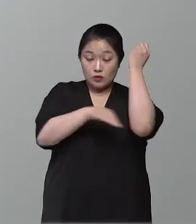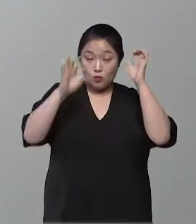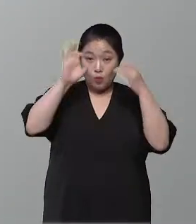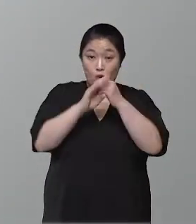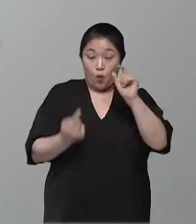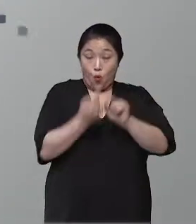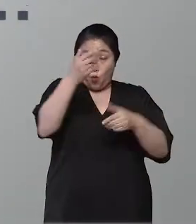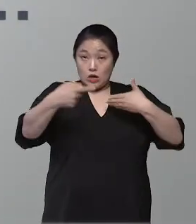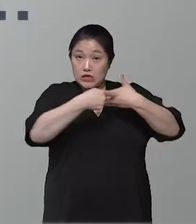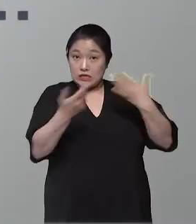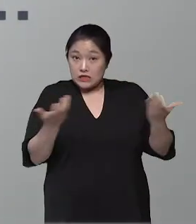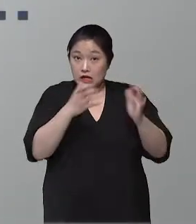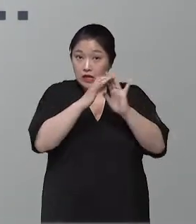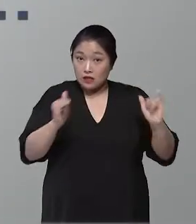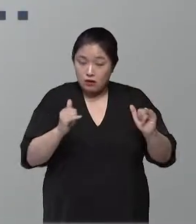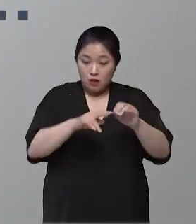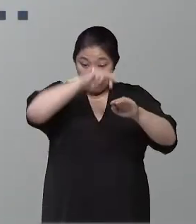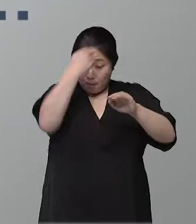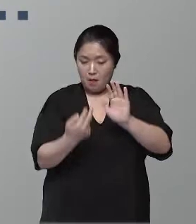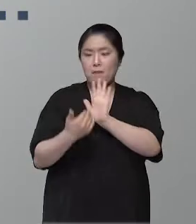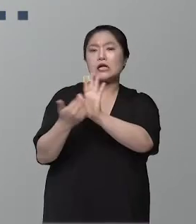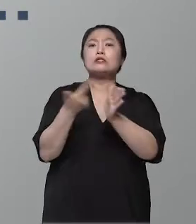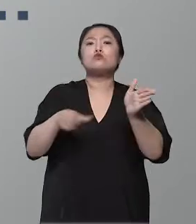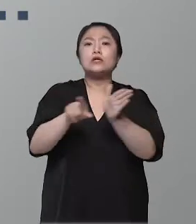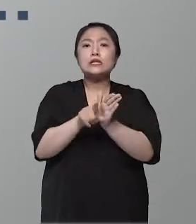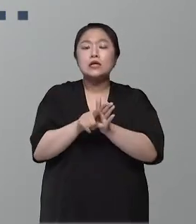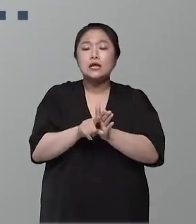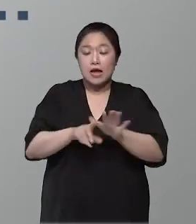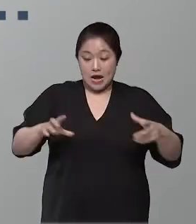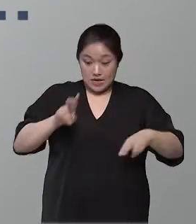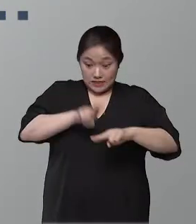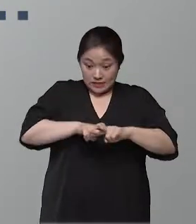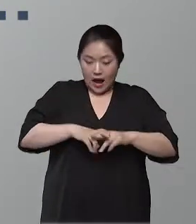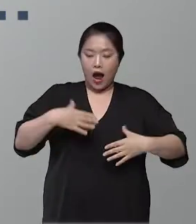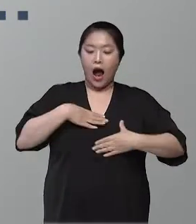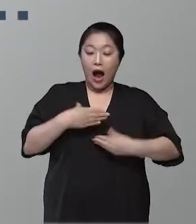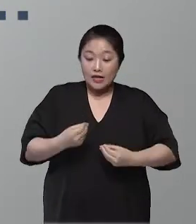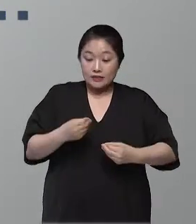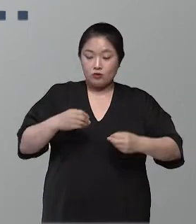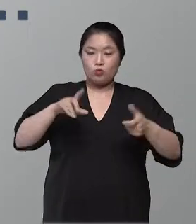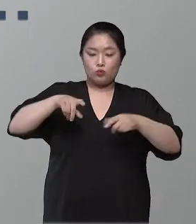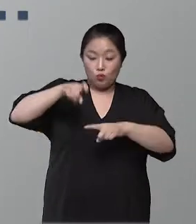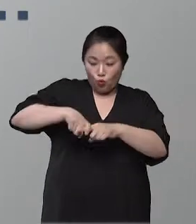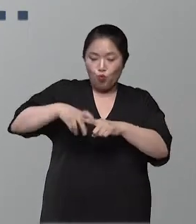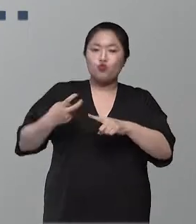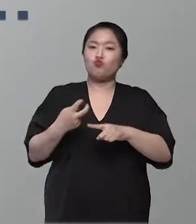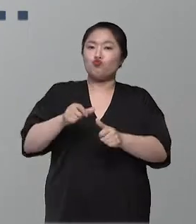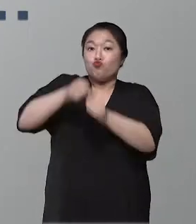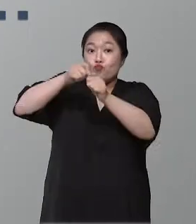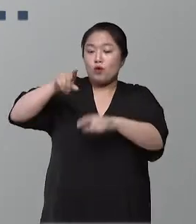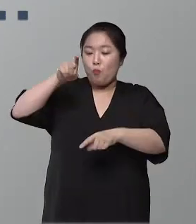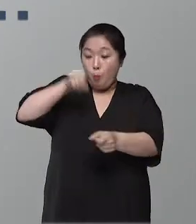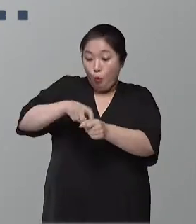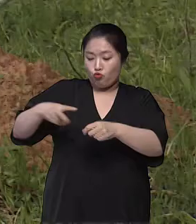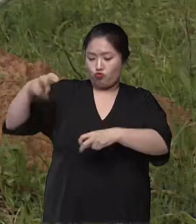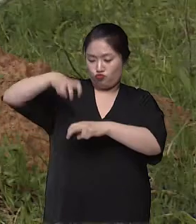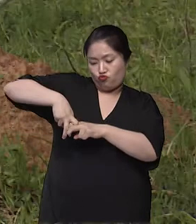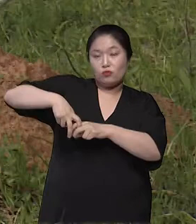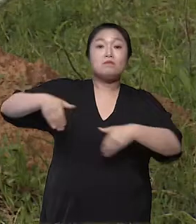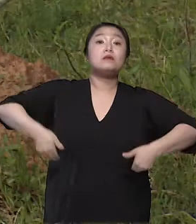고층 외벽 작업자는 추락 방지를 위해 작업 이자의 항상 안전 때와 9명 줄을 모두 설치합니다